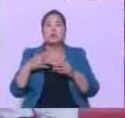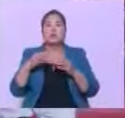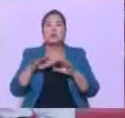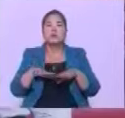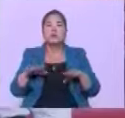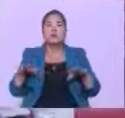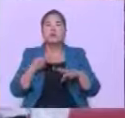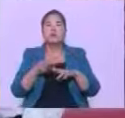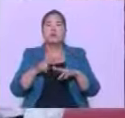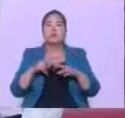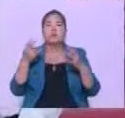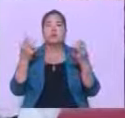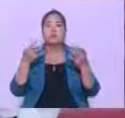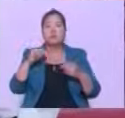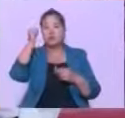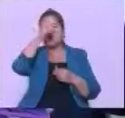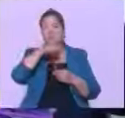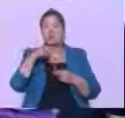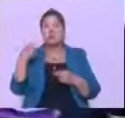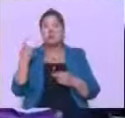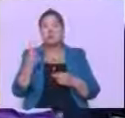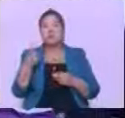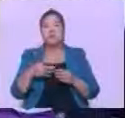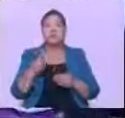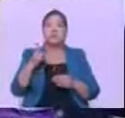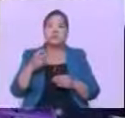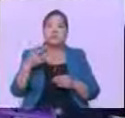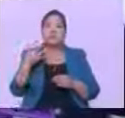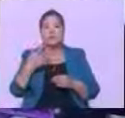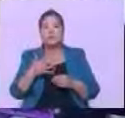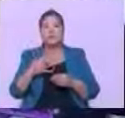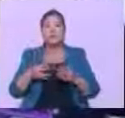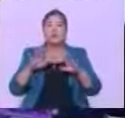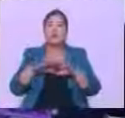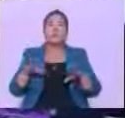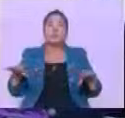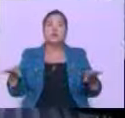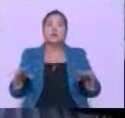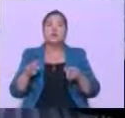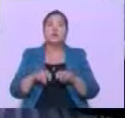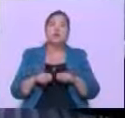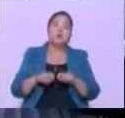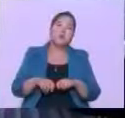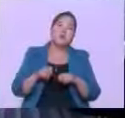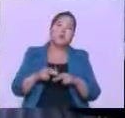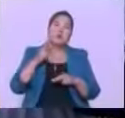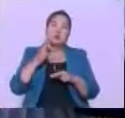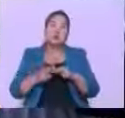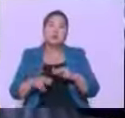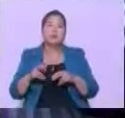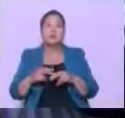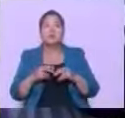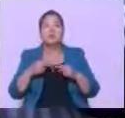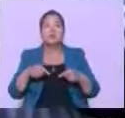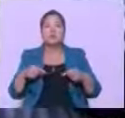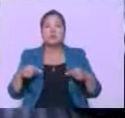В этом году впервые переступили порог своих класса 205 учеников и выпустится уже 106 учащихся. Собравшиеся